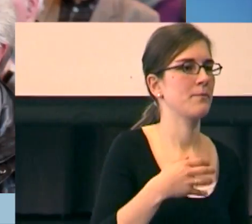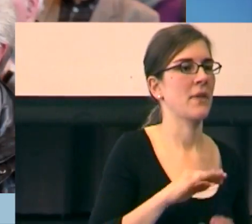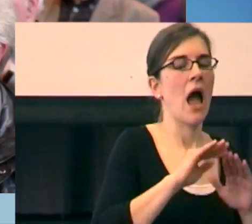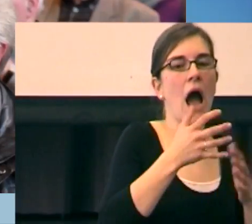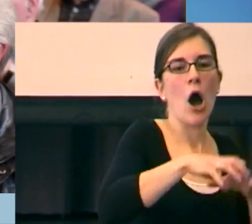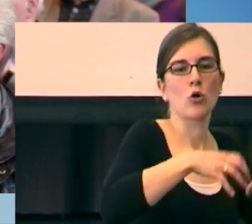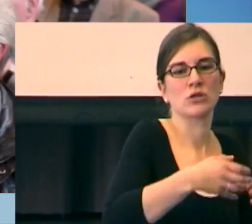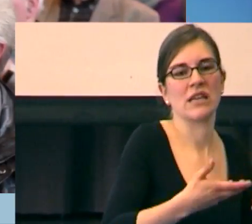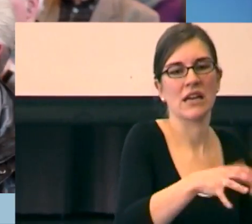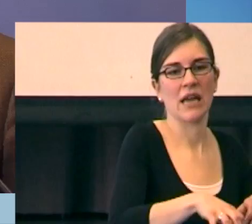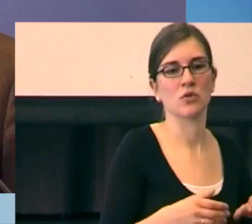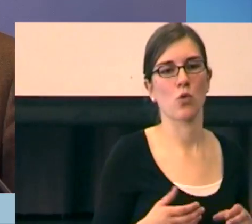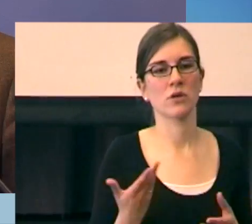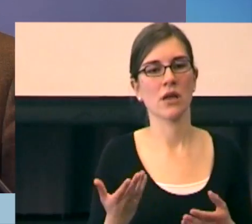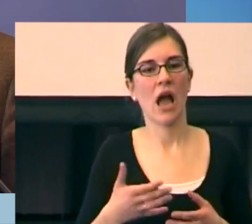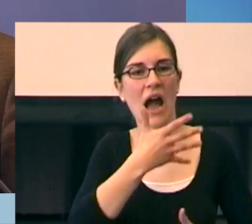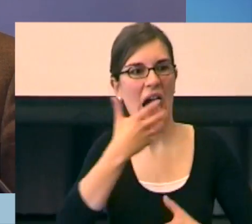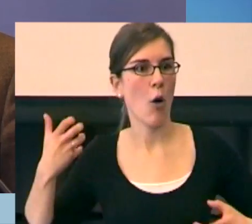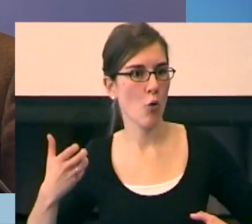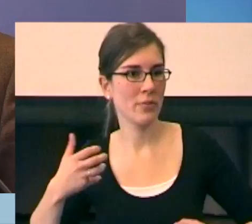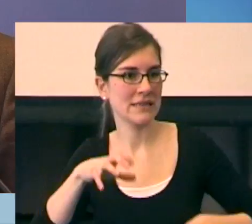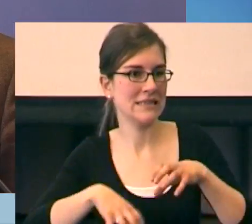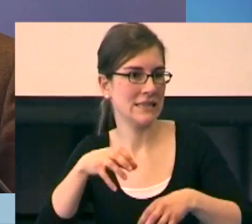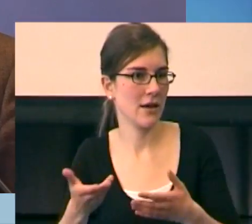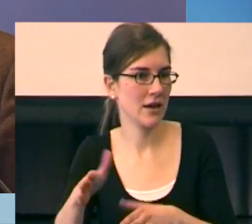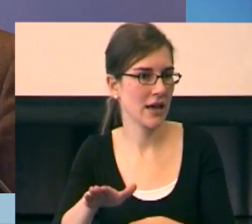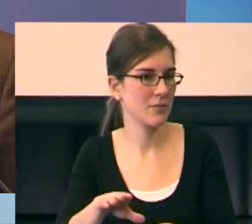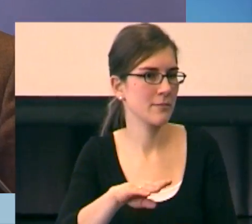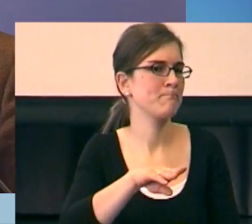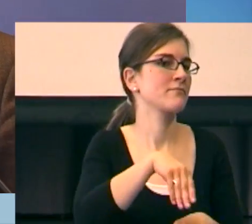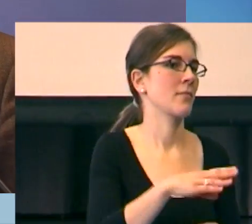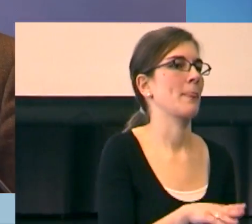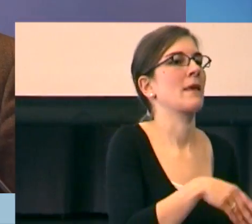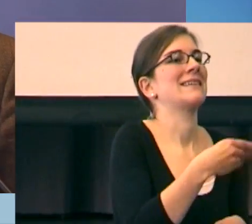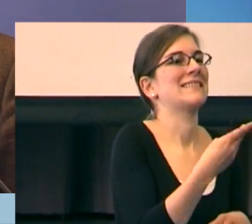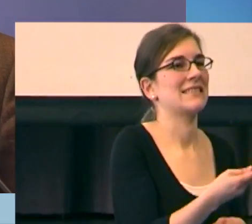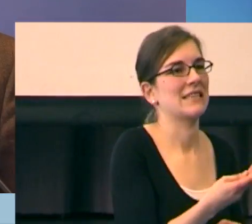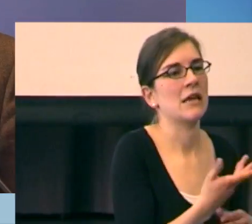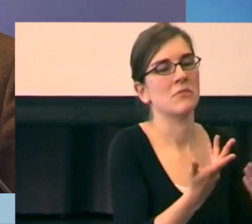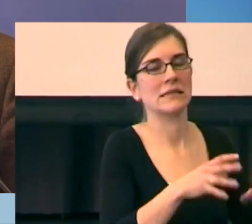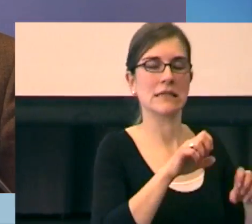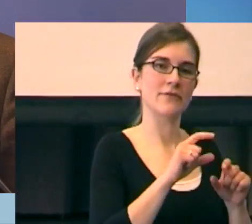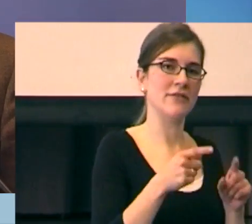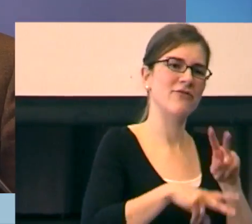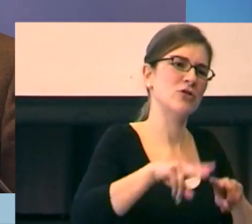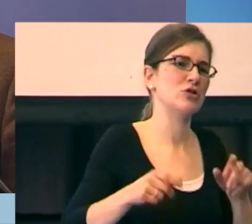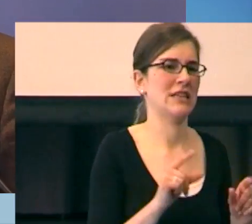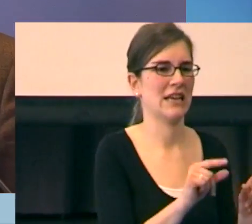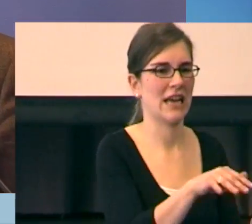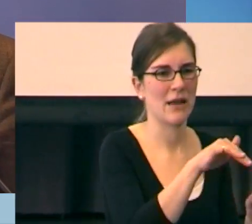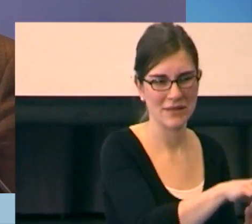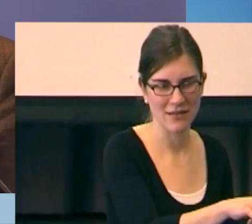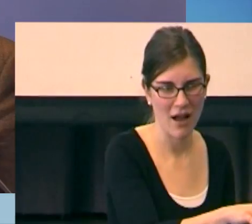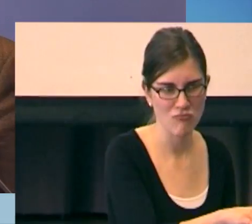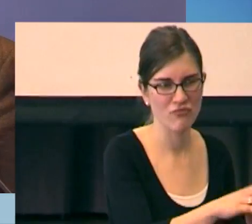gibt bei der Prostata Krebse, an denen stirbt man nicht, mit denen stirbt man irgendwann. Das sind die sogenannten